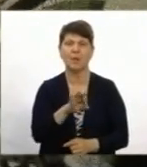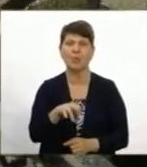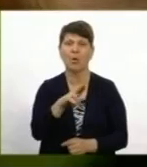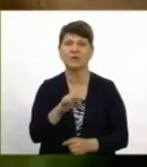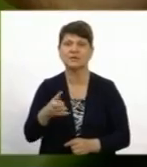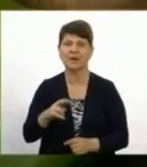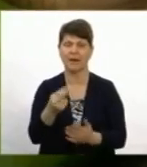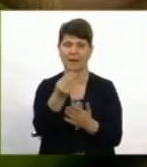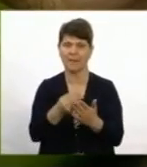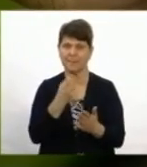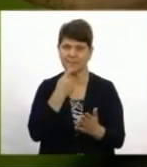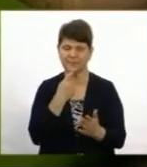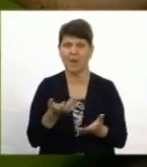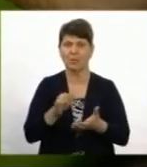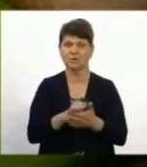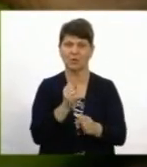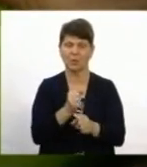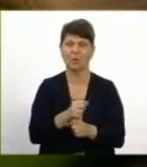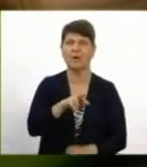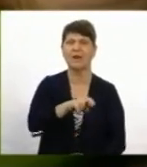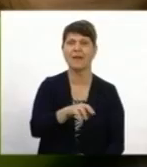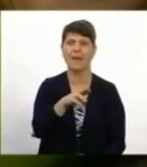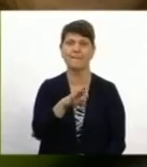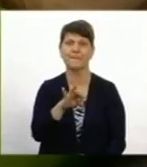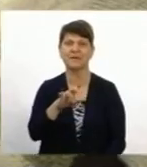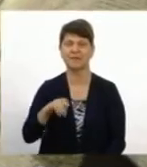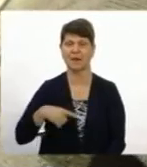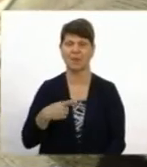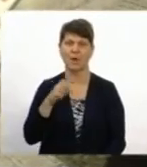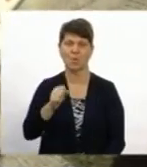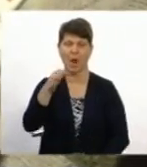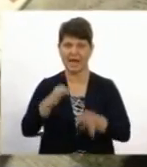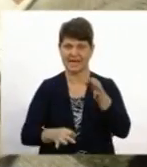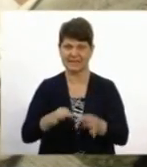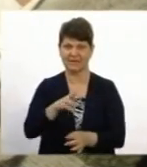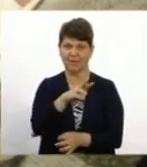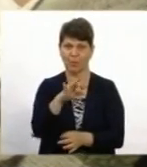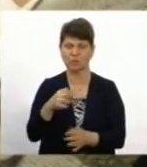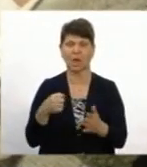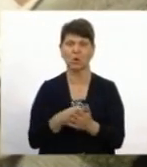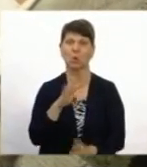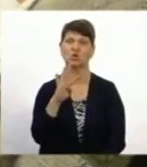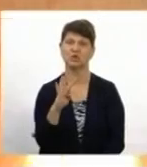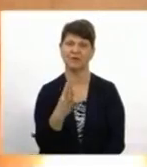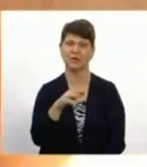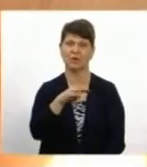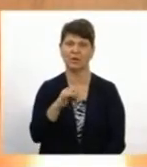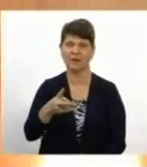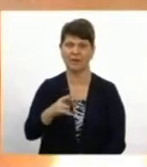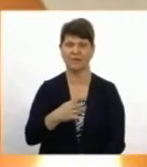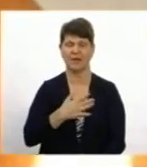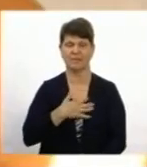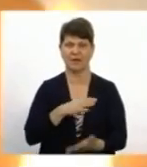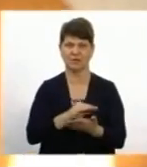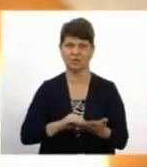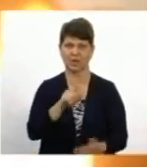писанки. Познайомитися з роботами ямпільських майстринь можна буде у краєзнавчому музеї до 4 травня. Дар'я Красовська,